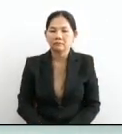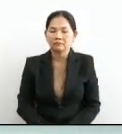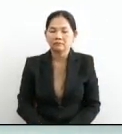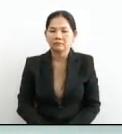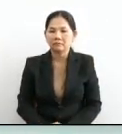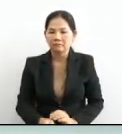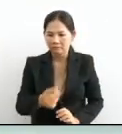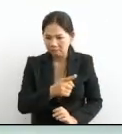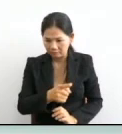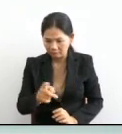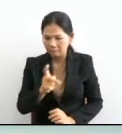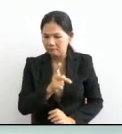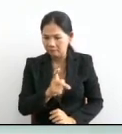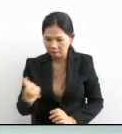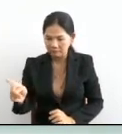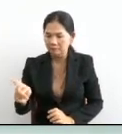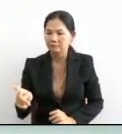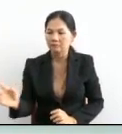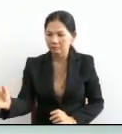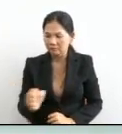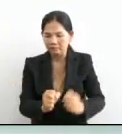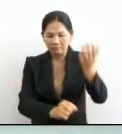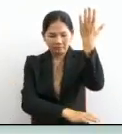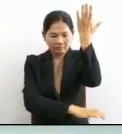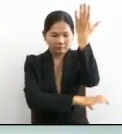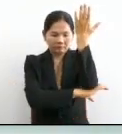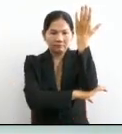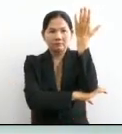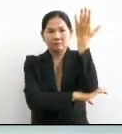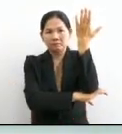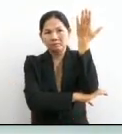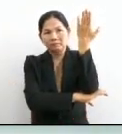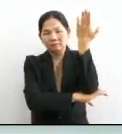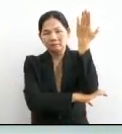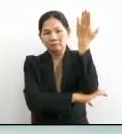គេយកមើម